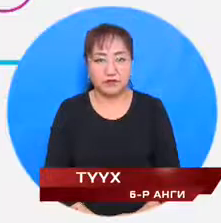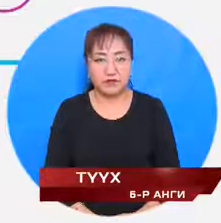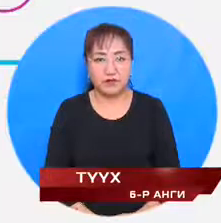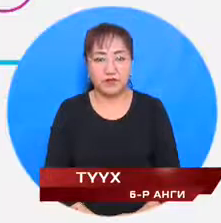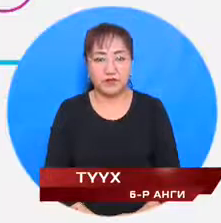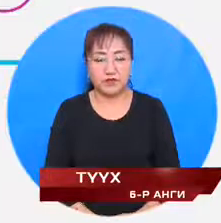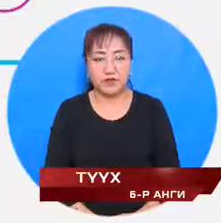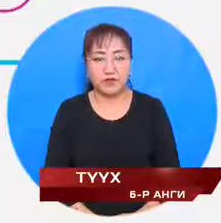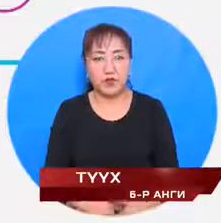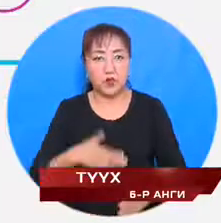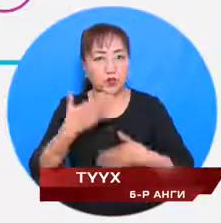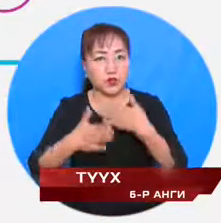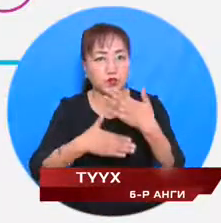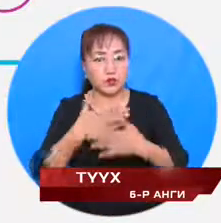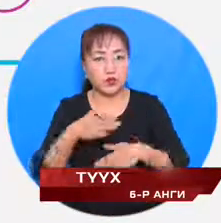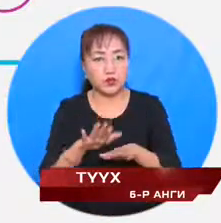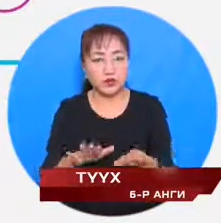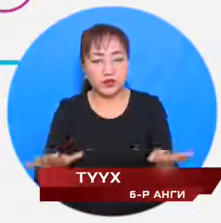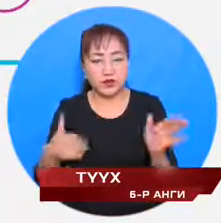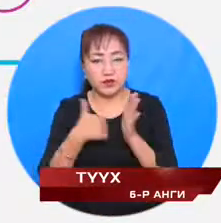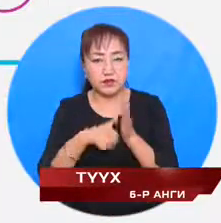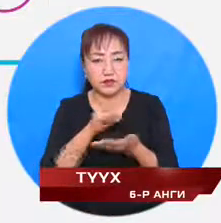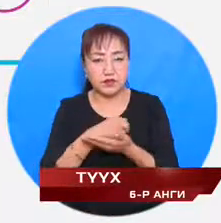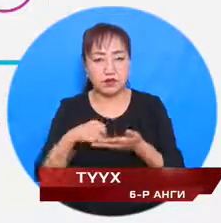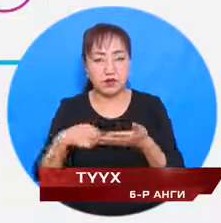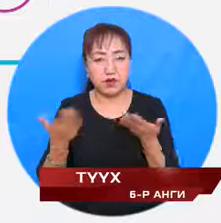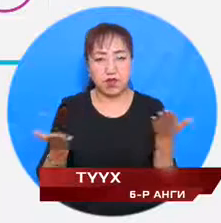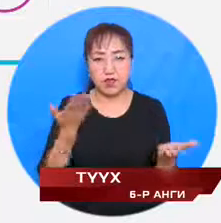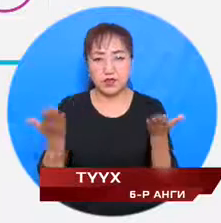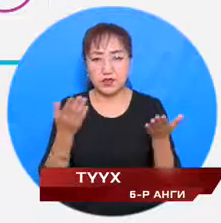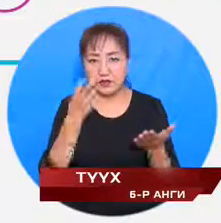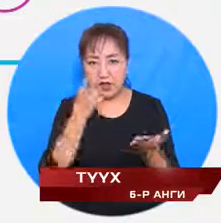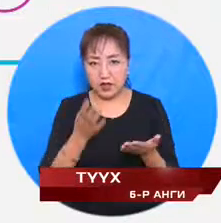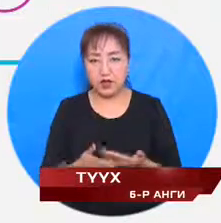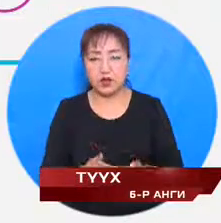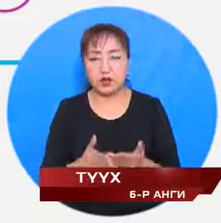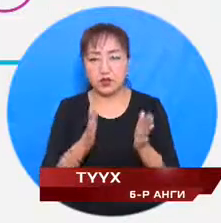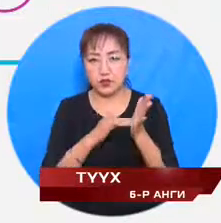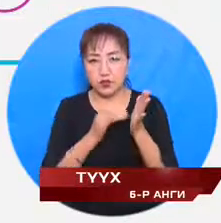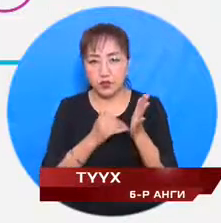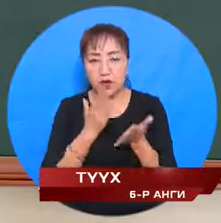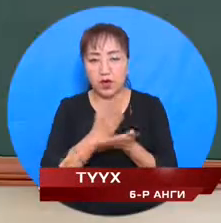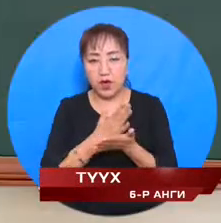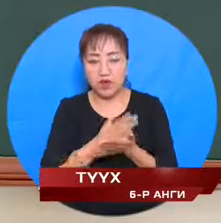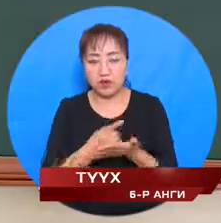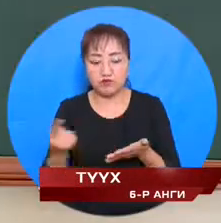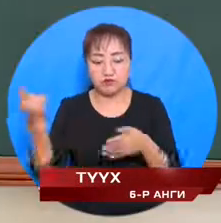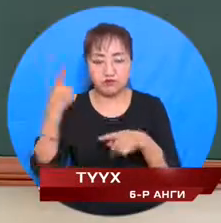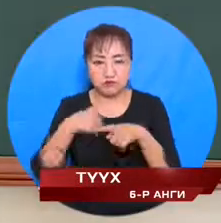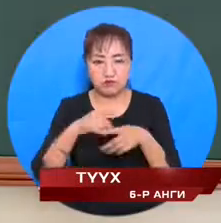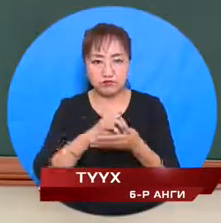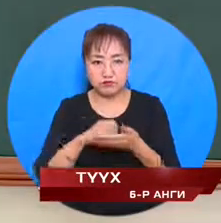За тэгэхэд үйл явдлуудын хүүхдүүд манд дэвтэр дээрээ мэдсэн тгээ харьцуулаад хараараа магадгүй дутуу оргисон зүйлээл нөхөж бичиж